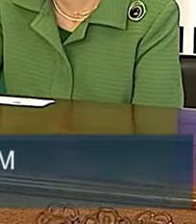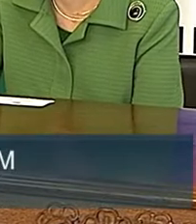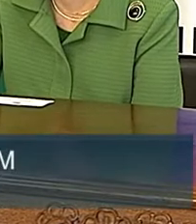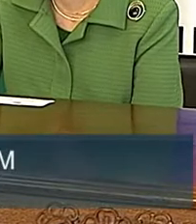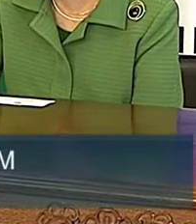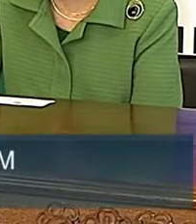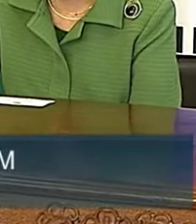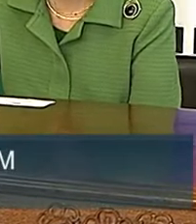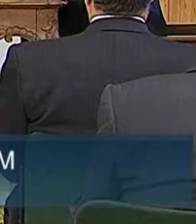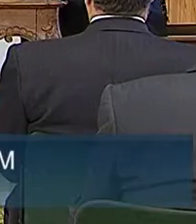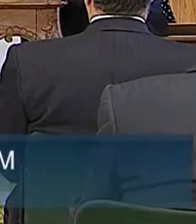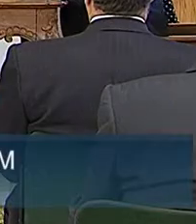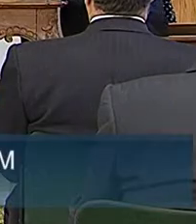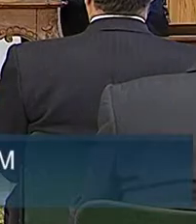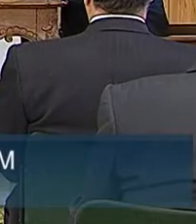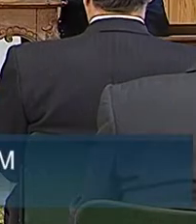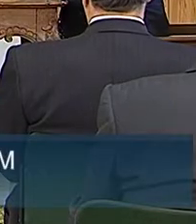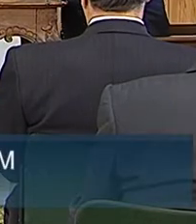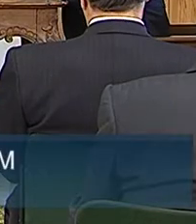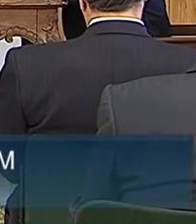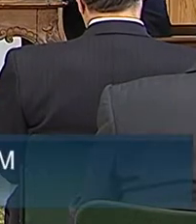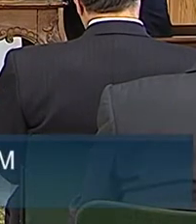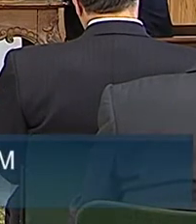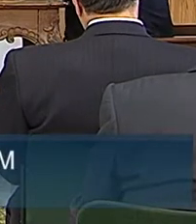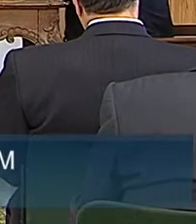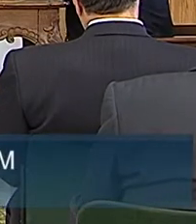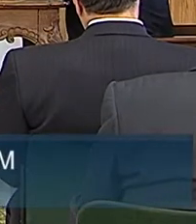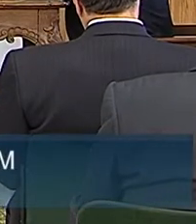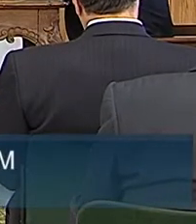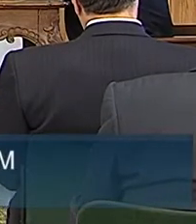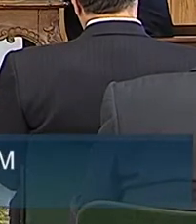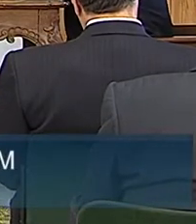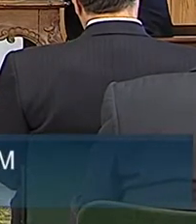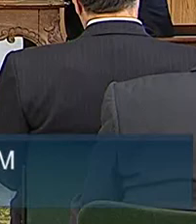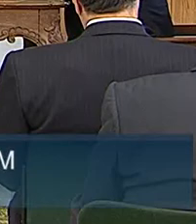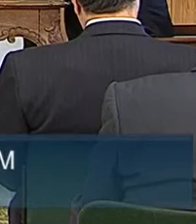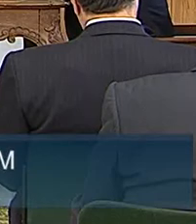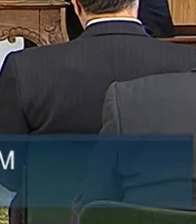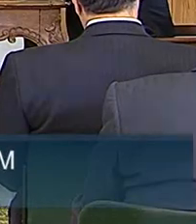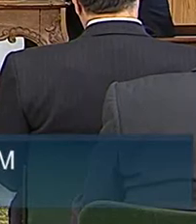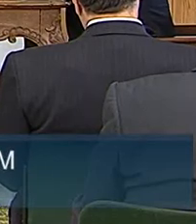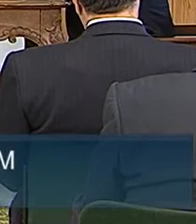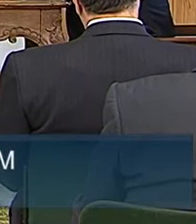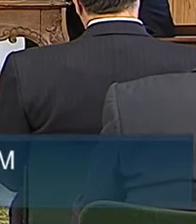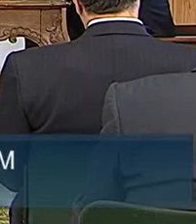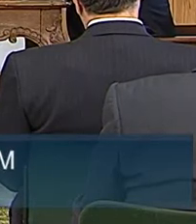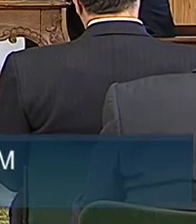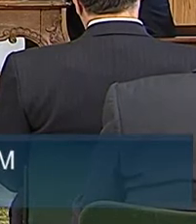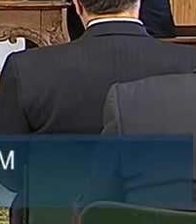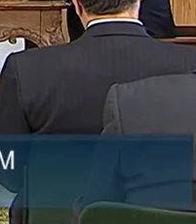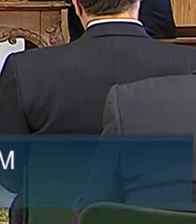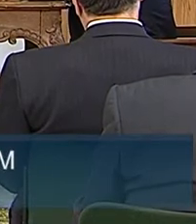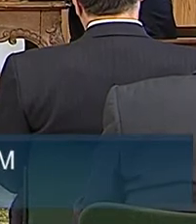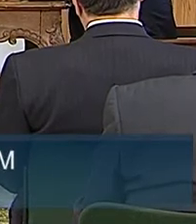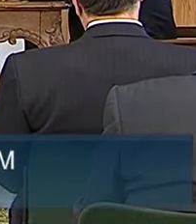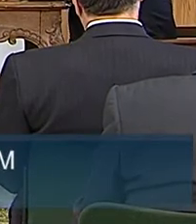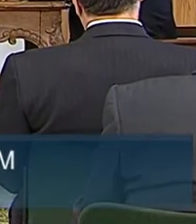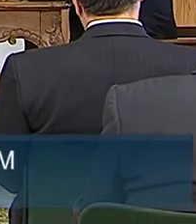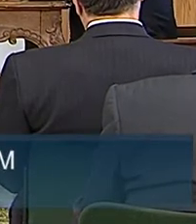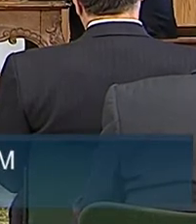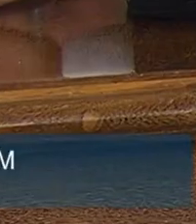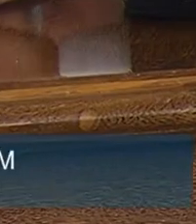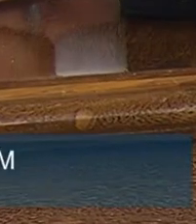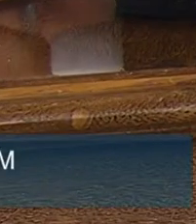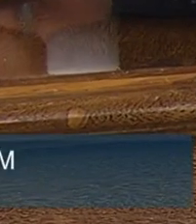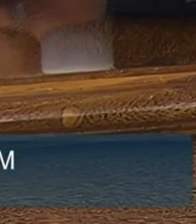양해각서를 조환익 한국전력공사 사장님과 José da Costa Carvalho Neto, Brasil